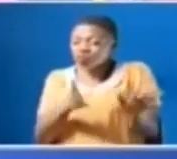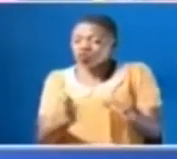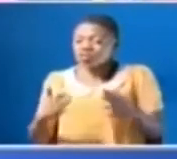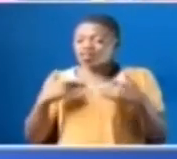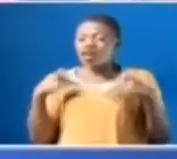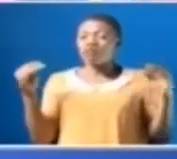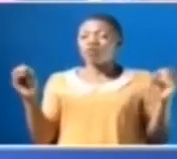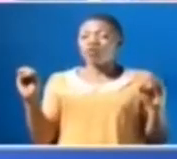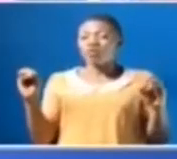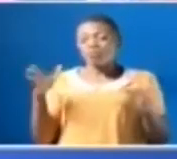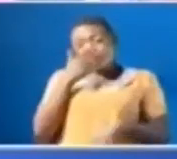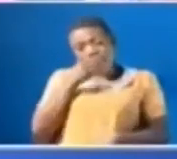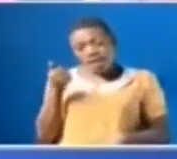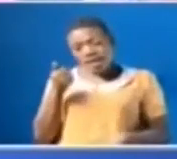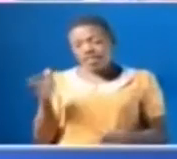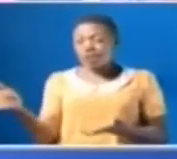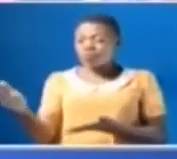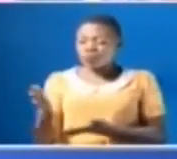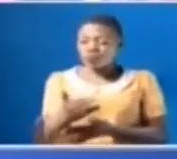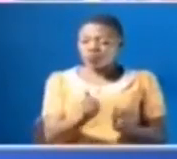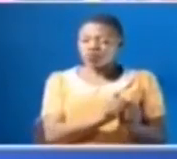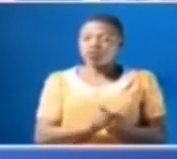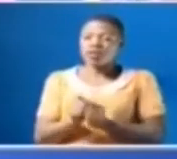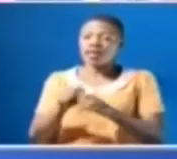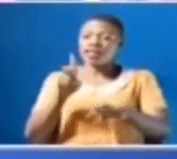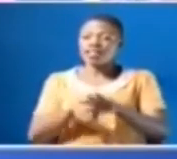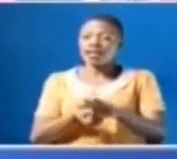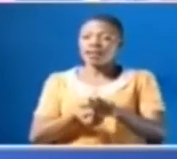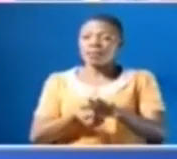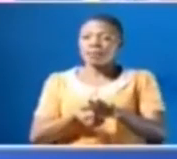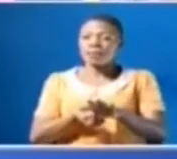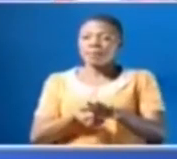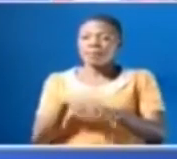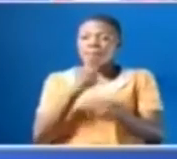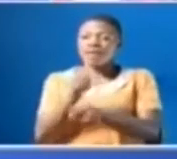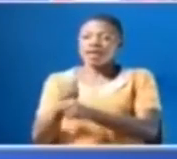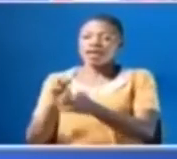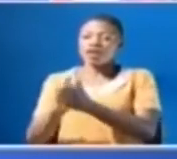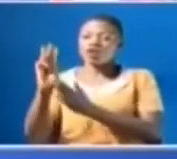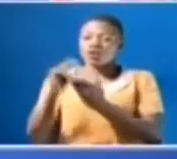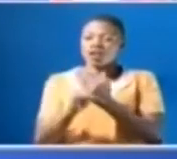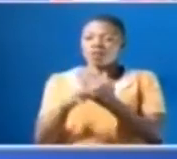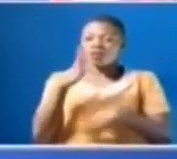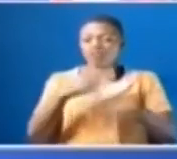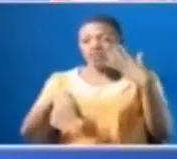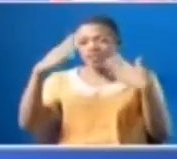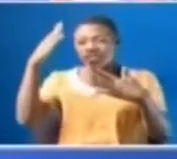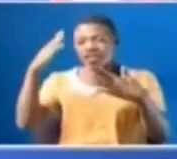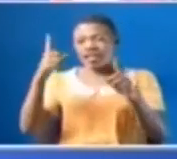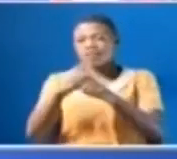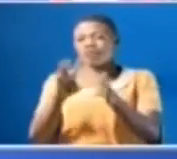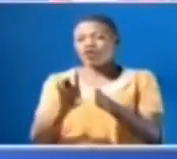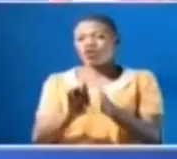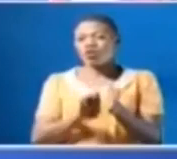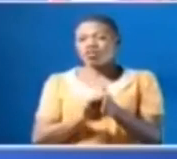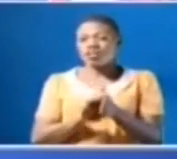bora tukiweka pamoja, tunapoandaa curriculum ya vyuo hivyo, curriculum ya kose zile,